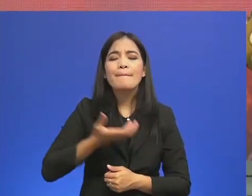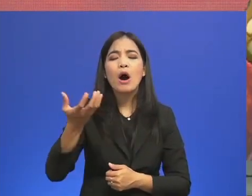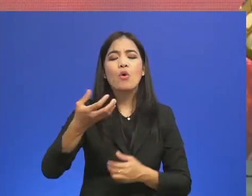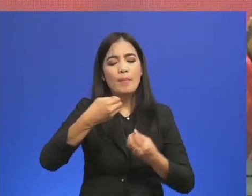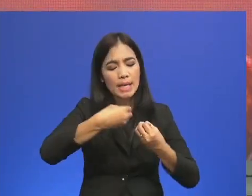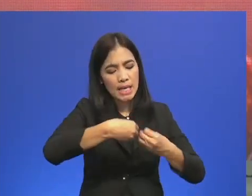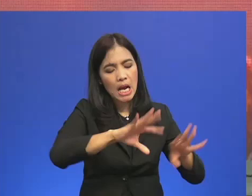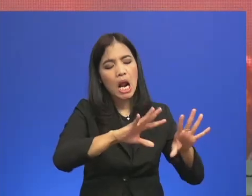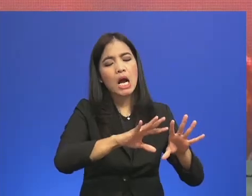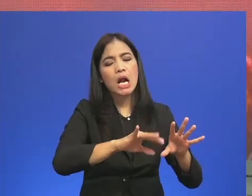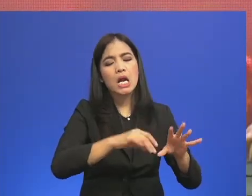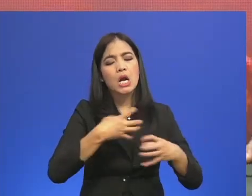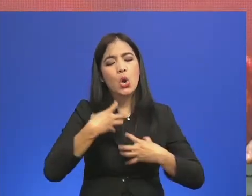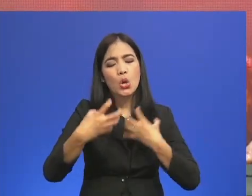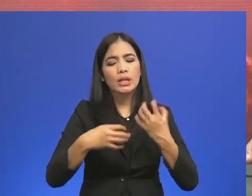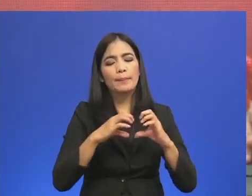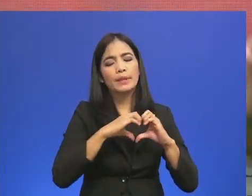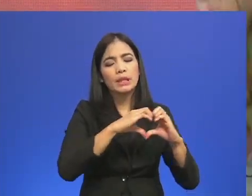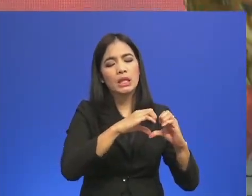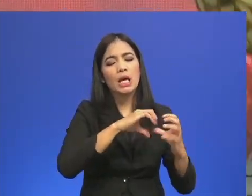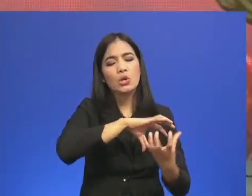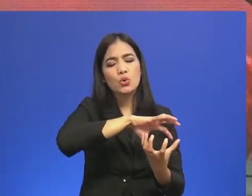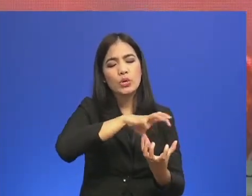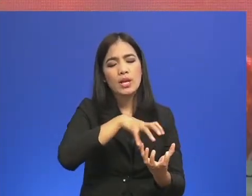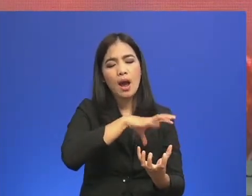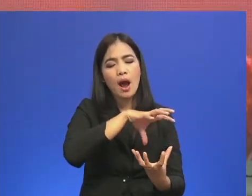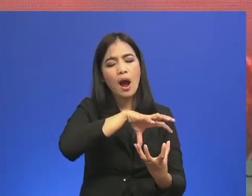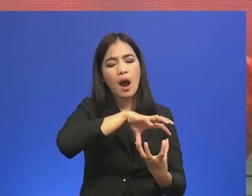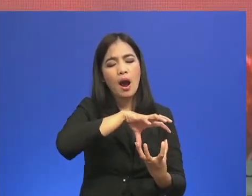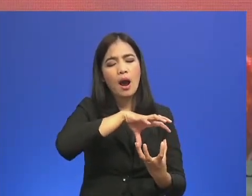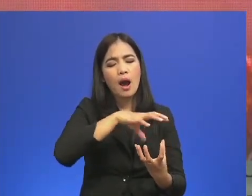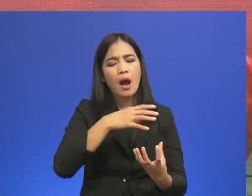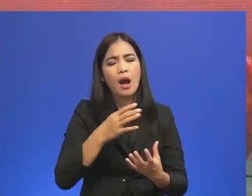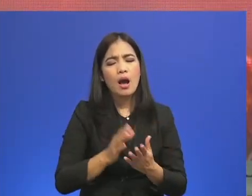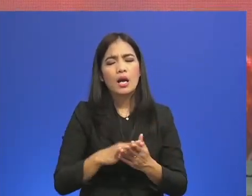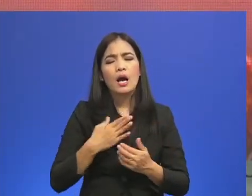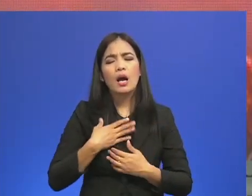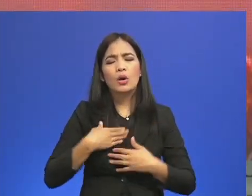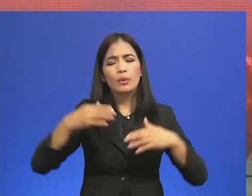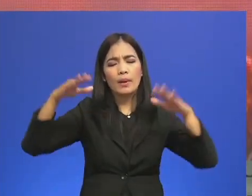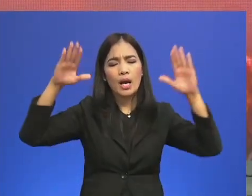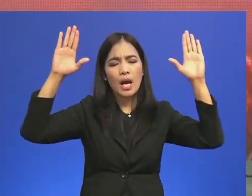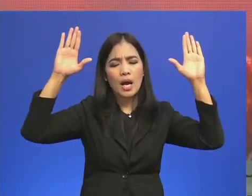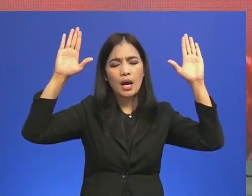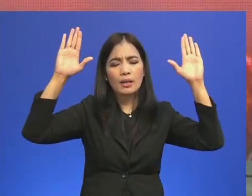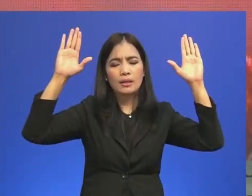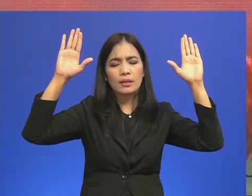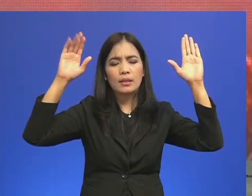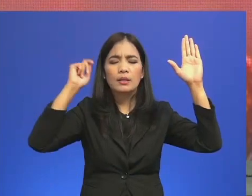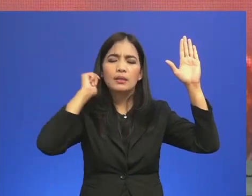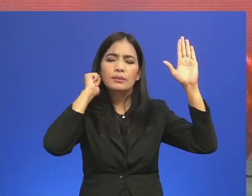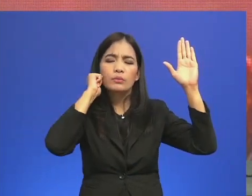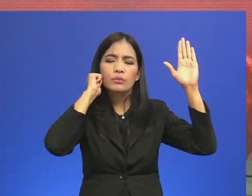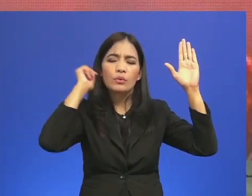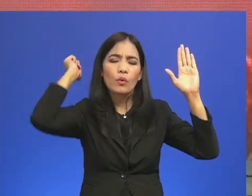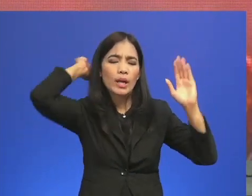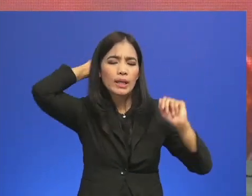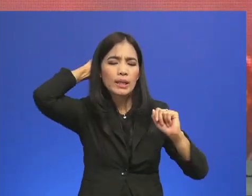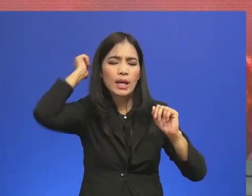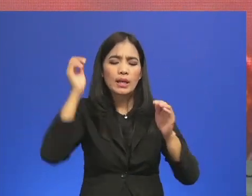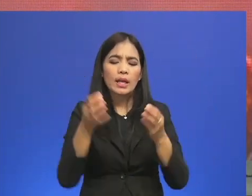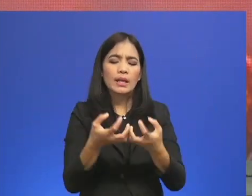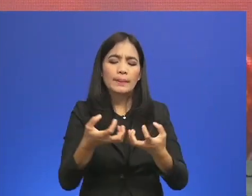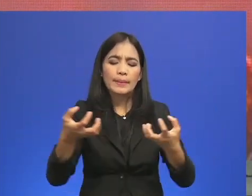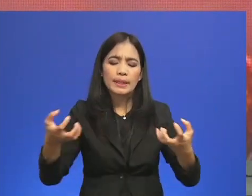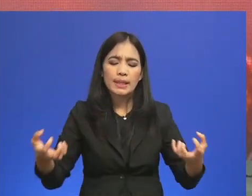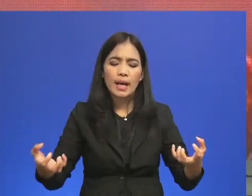dosa dan segala percintaan dunia, Tuhan, aku mengangkat tangan bersama kaum ibu, kaum wanita yang mau dipisahkan